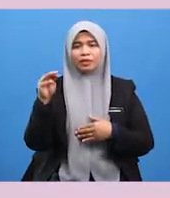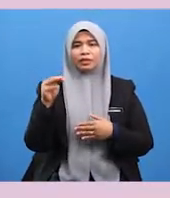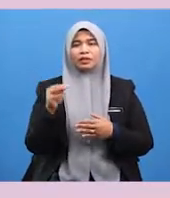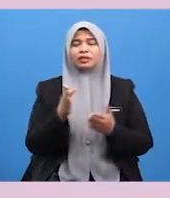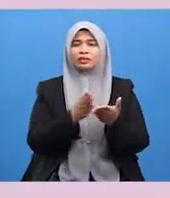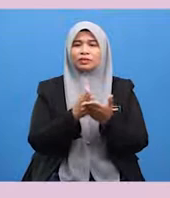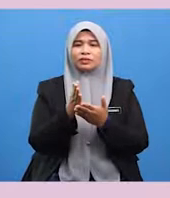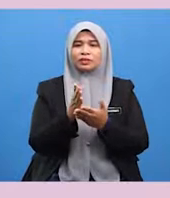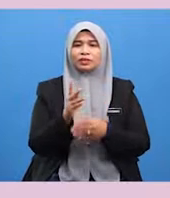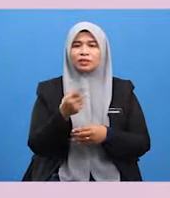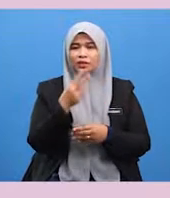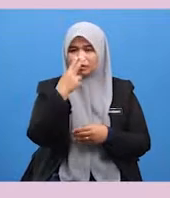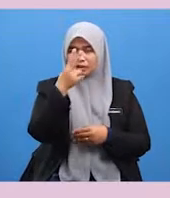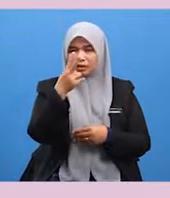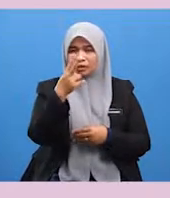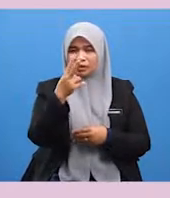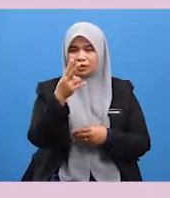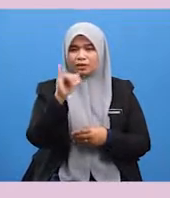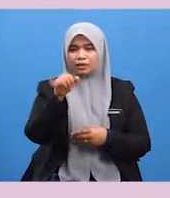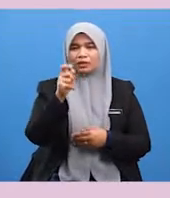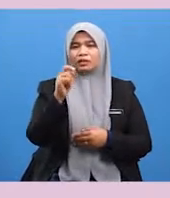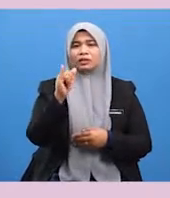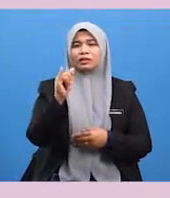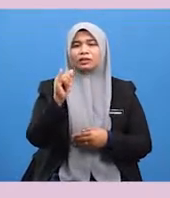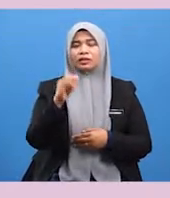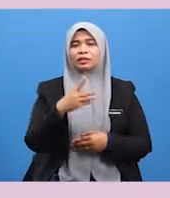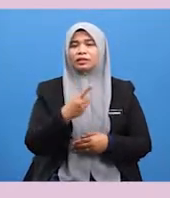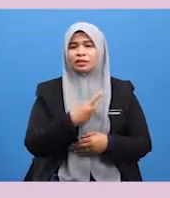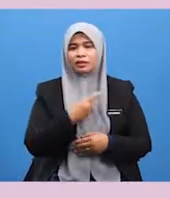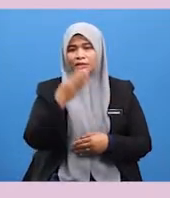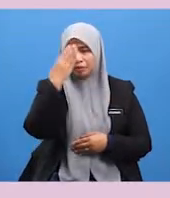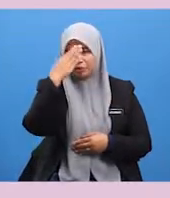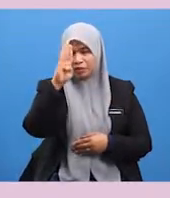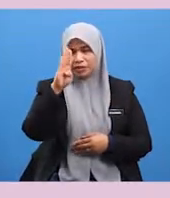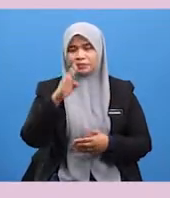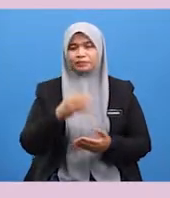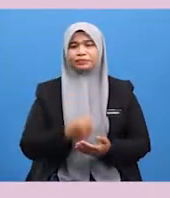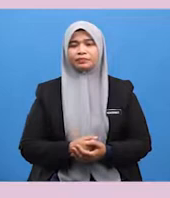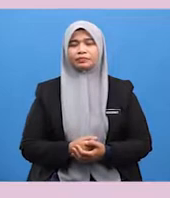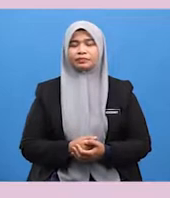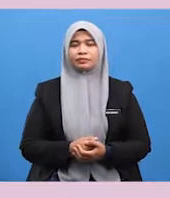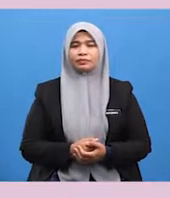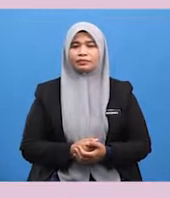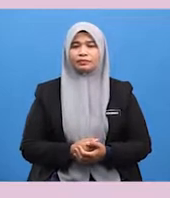Seterusnya, mari kita lihat pula jati diri bijak yang terkandung di dalam Sulalatus Salatin.